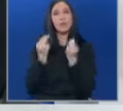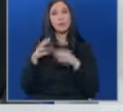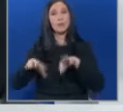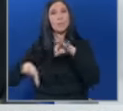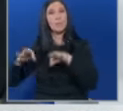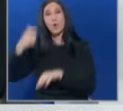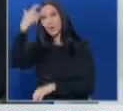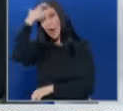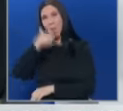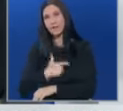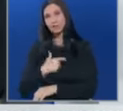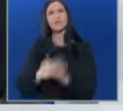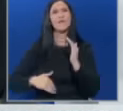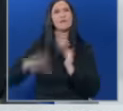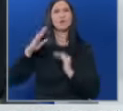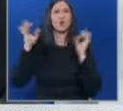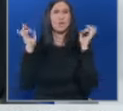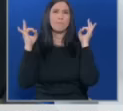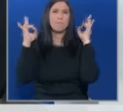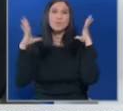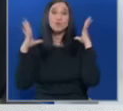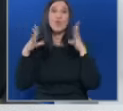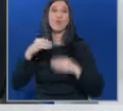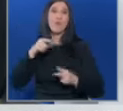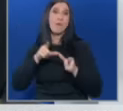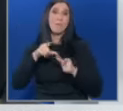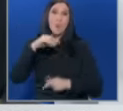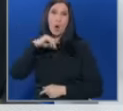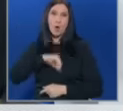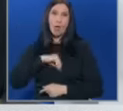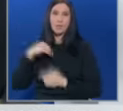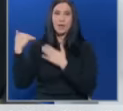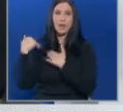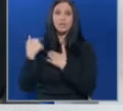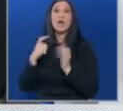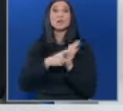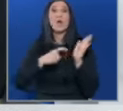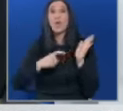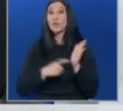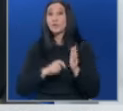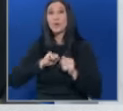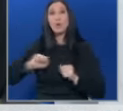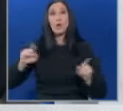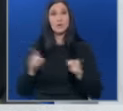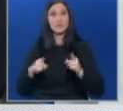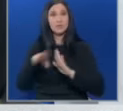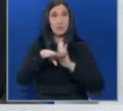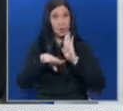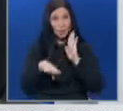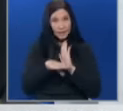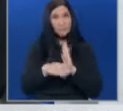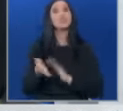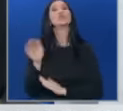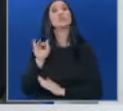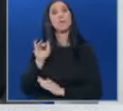подбор на личности с високи професионални и морални качества. Законодателната и управленската програма